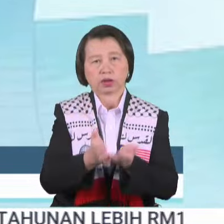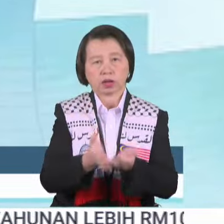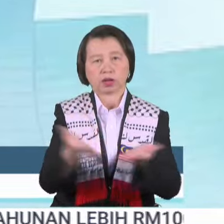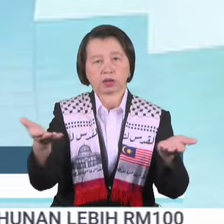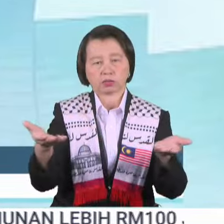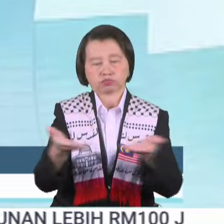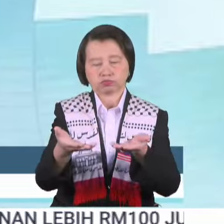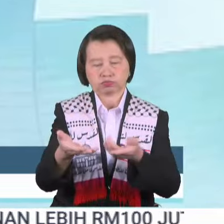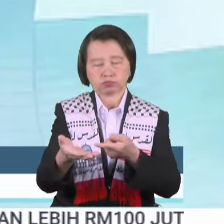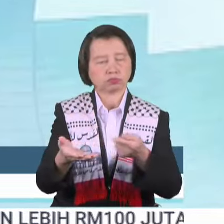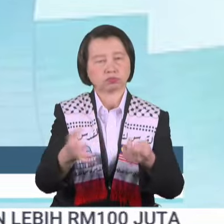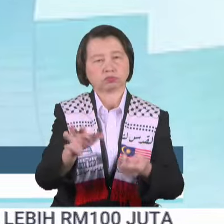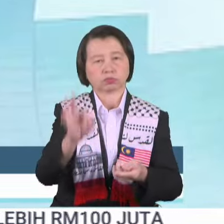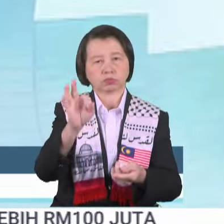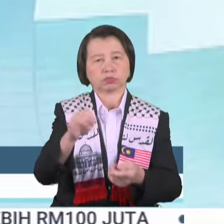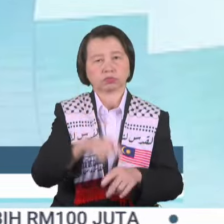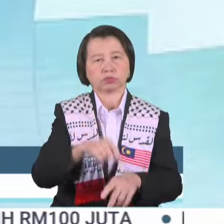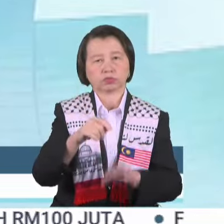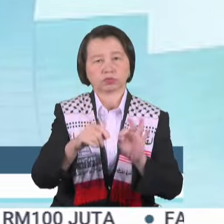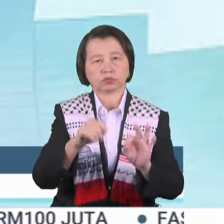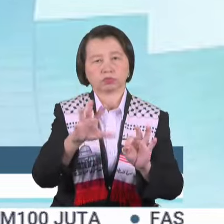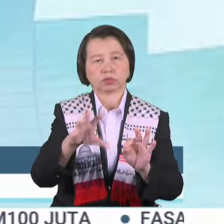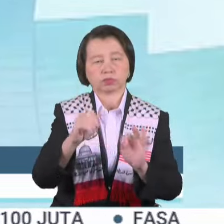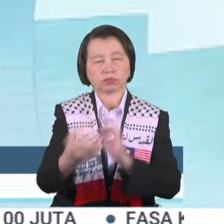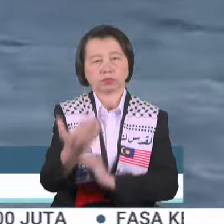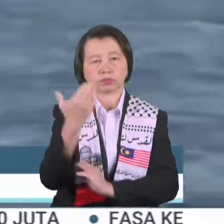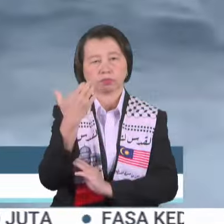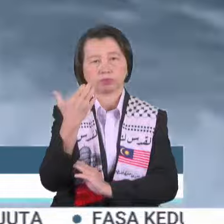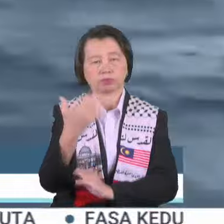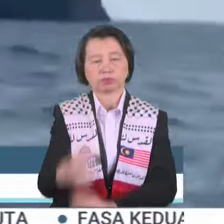telah ditemukan pukul 9.50 minit pagi tadi.